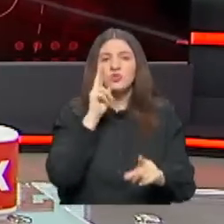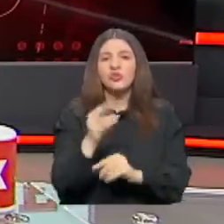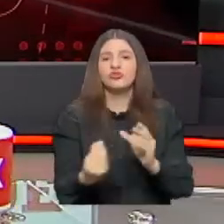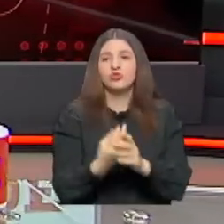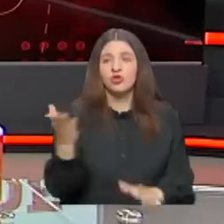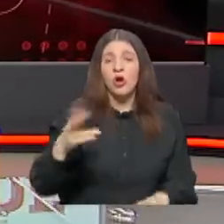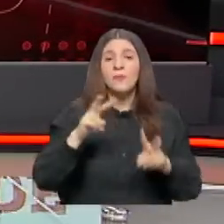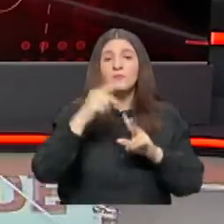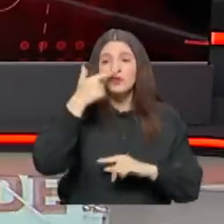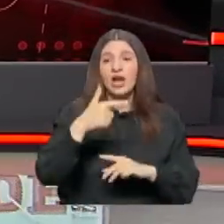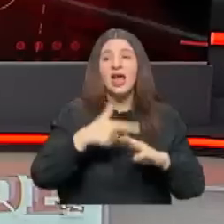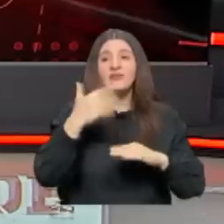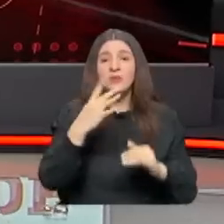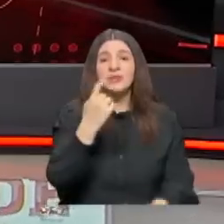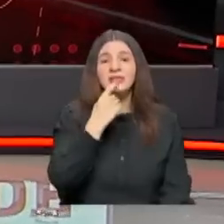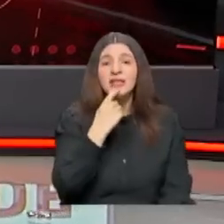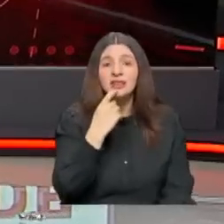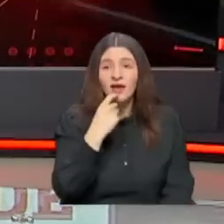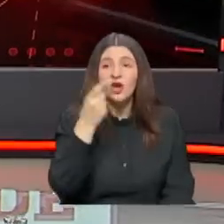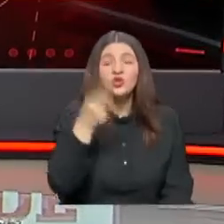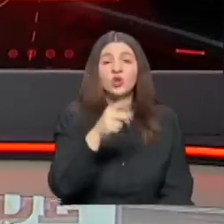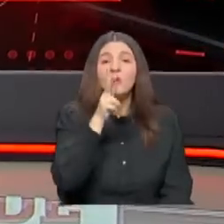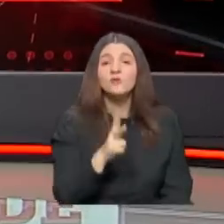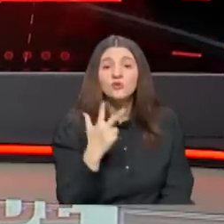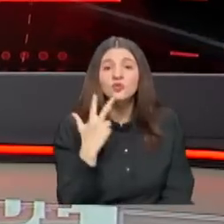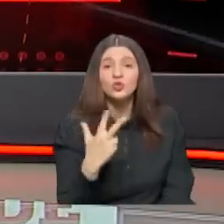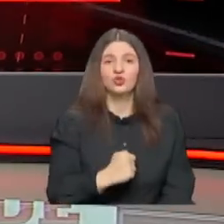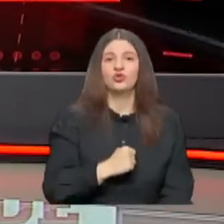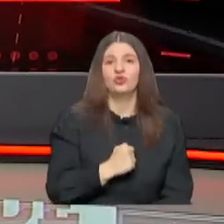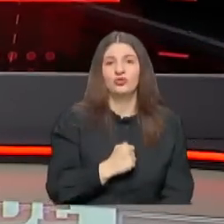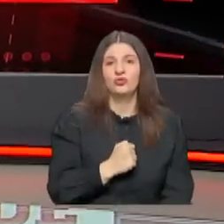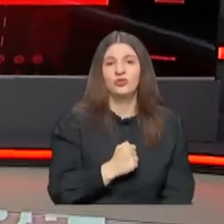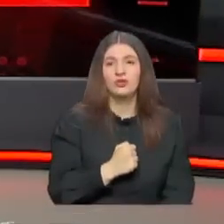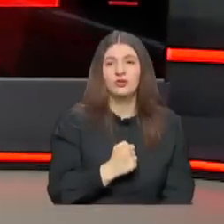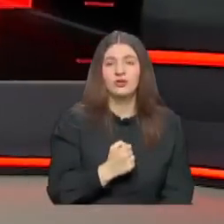yansıyor. Motorun da enflasyon bir yılda %303.